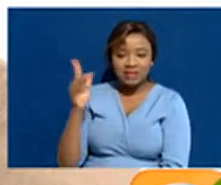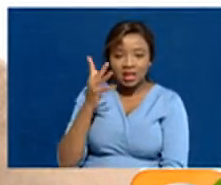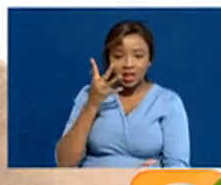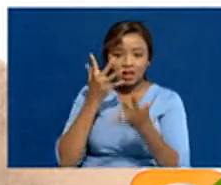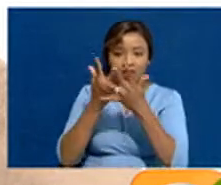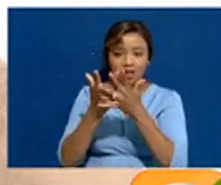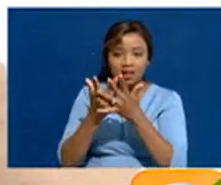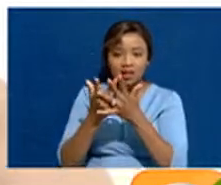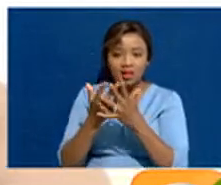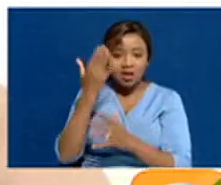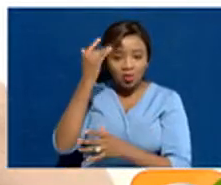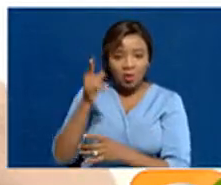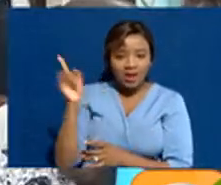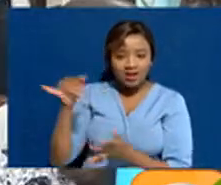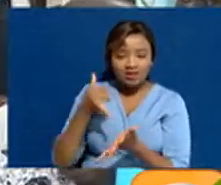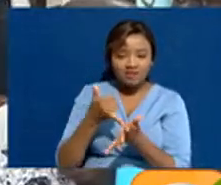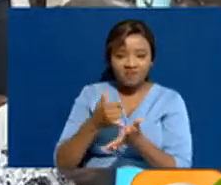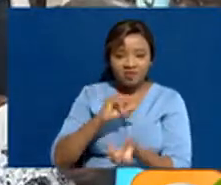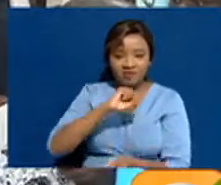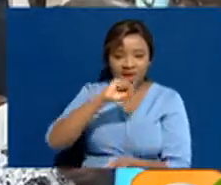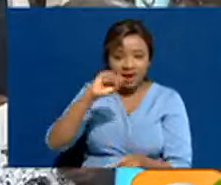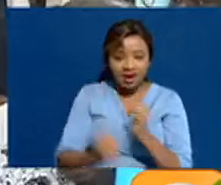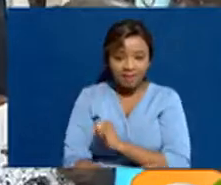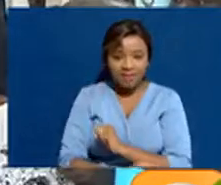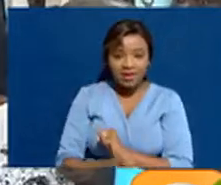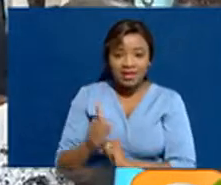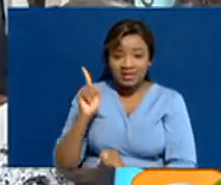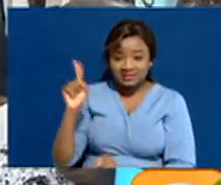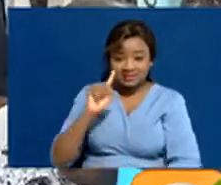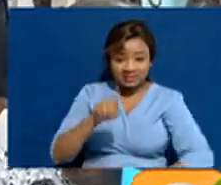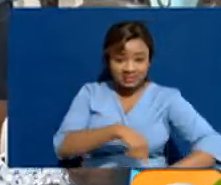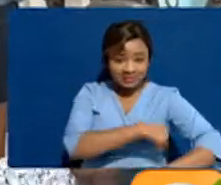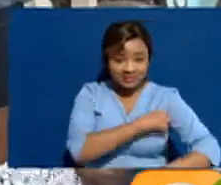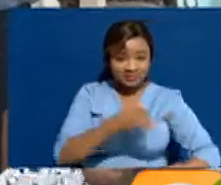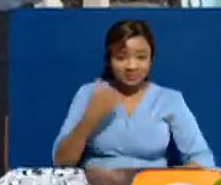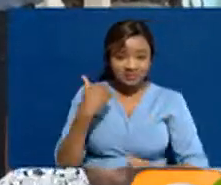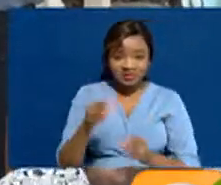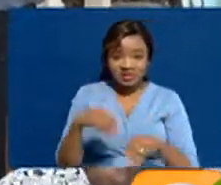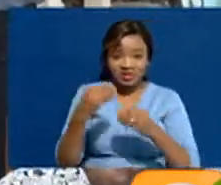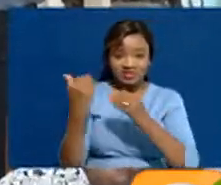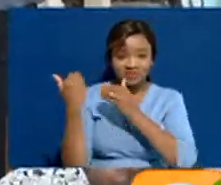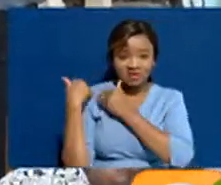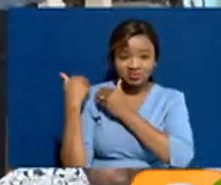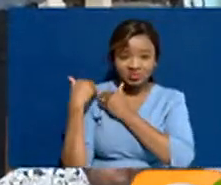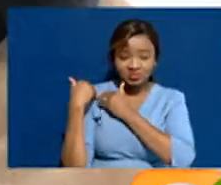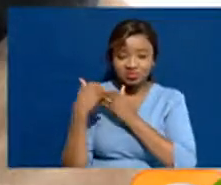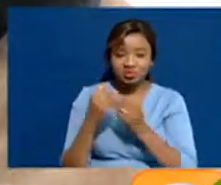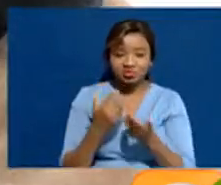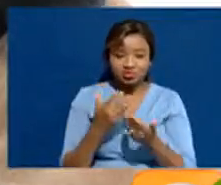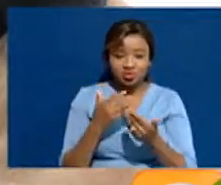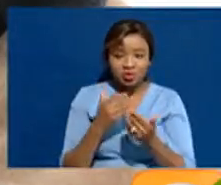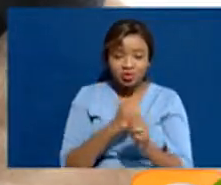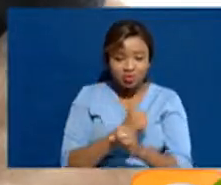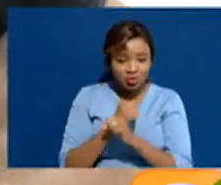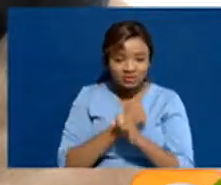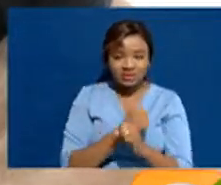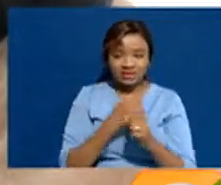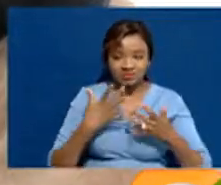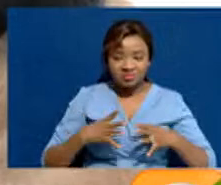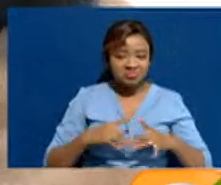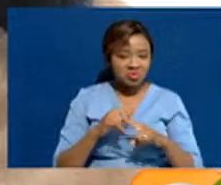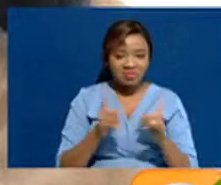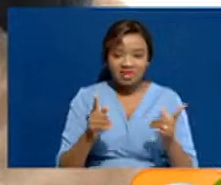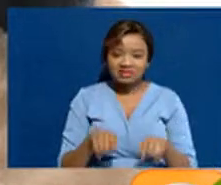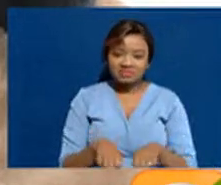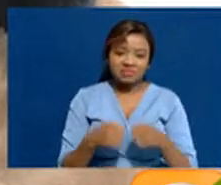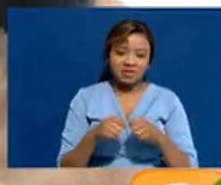kujibu mashtaka ya ubakaji. Chifu huyu aliyepewa jukumu la kuhifadhi sheria alivunja kiapo chake na kuwa mhalifu.